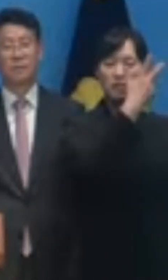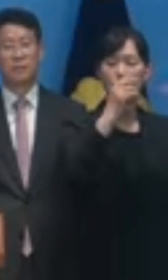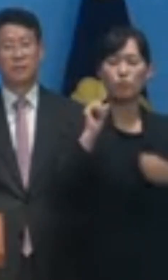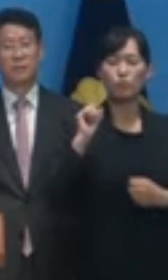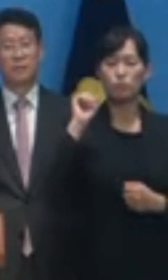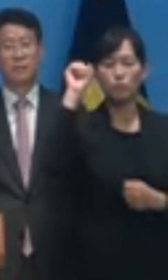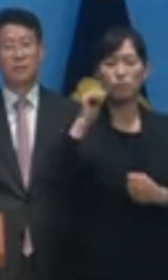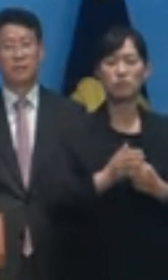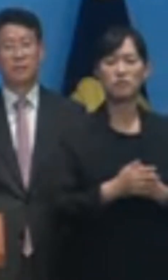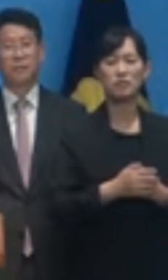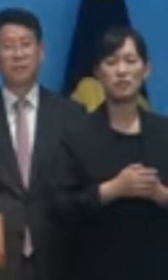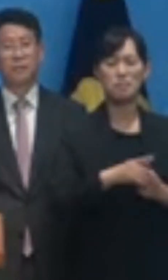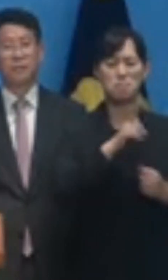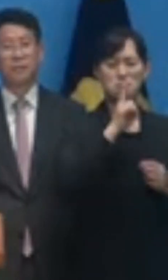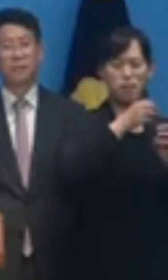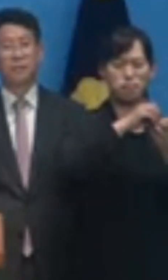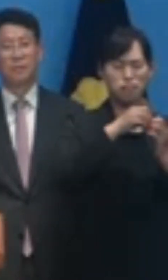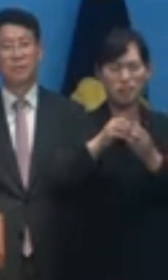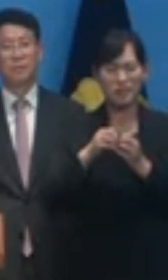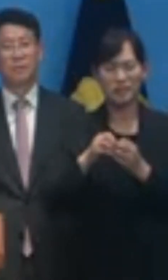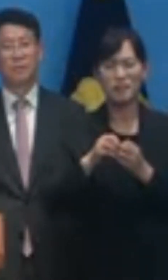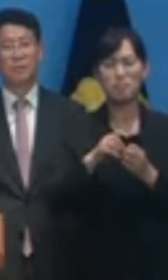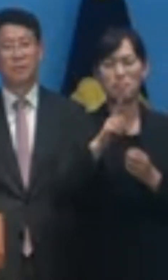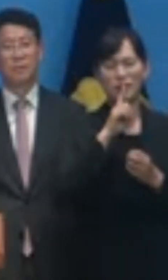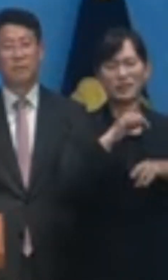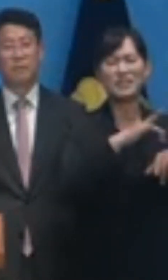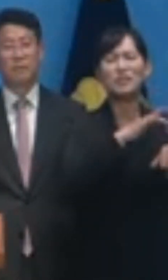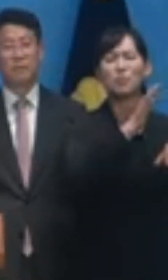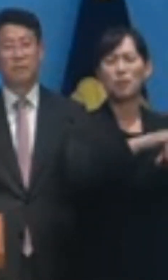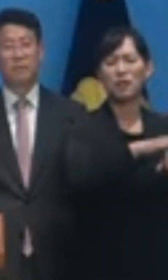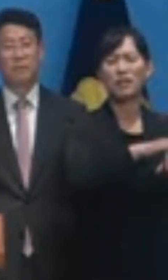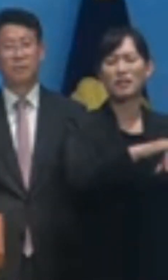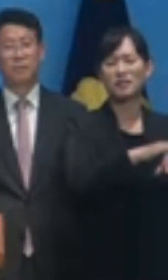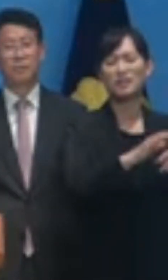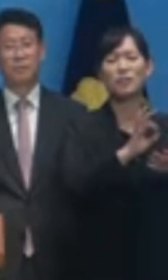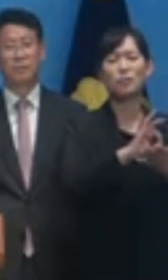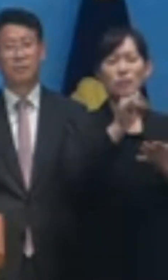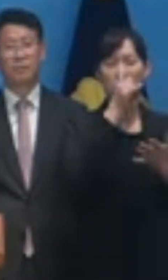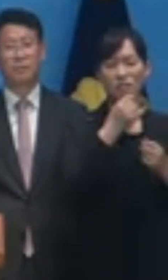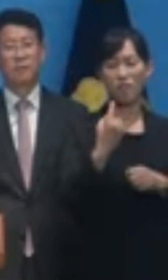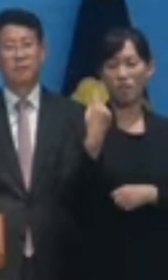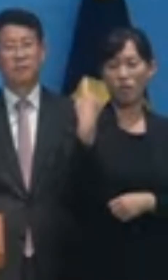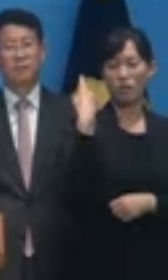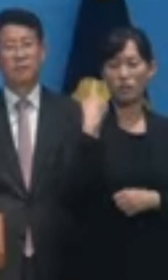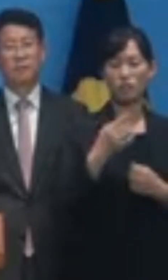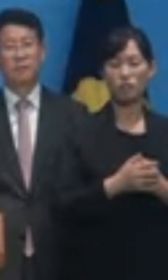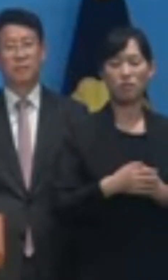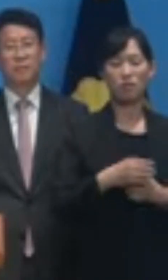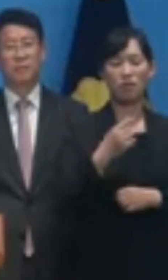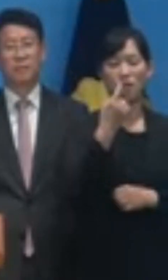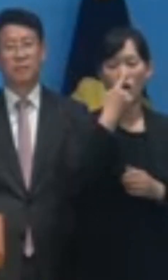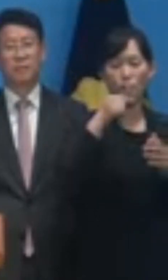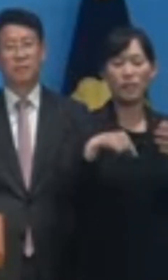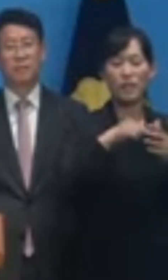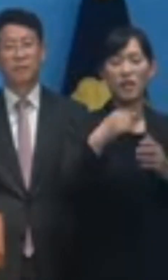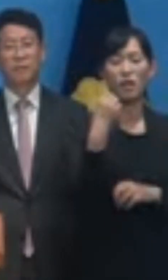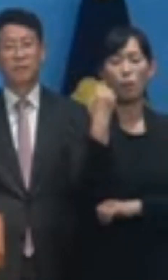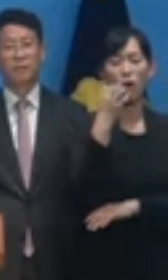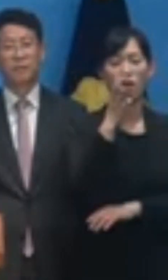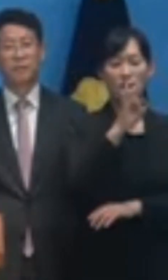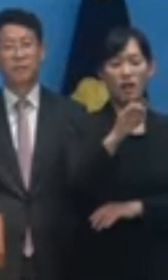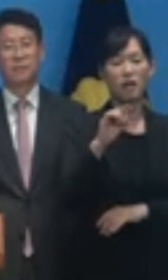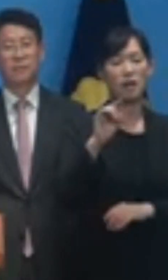후보는 왜곡, 조작이라는 단어를 습관적으로 사용합니다. 어제도 커피 원가 120원 논란과